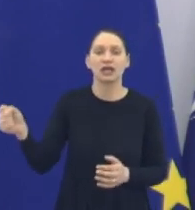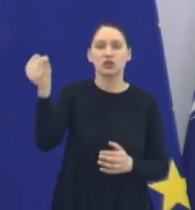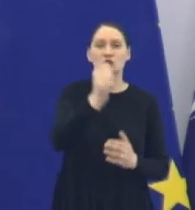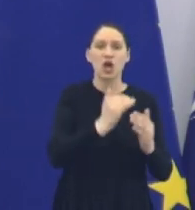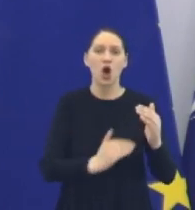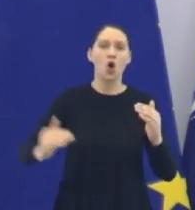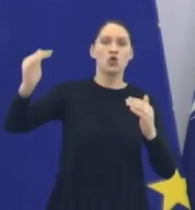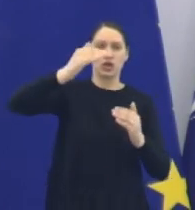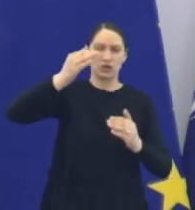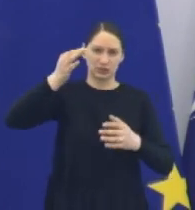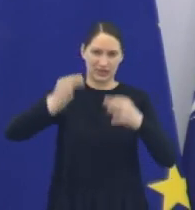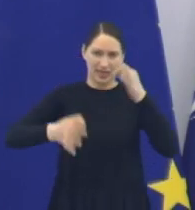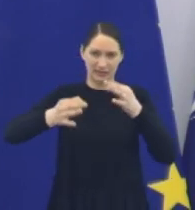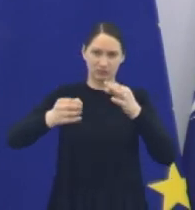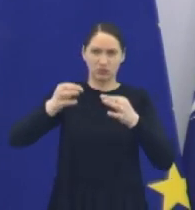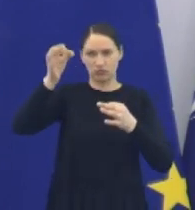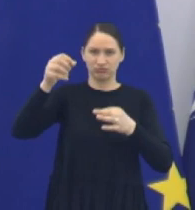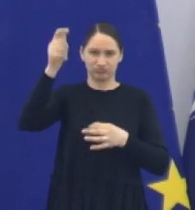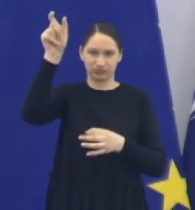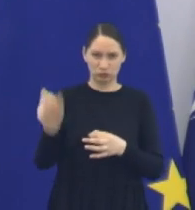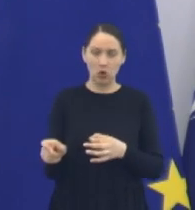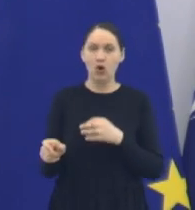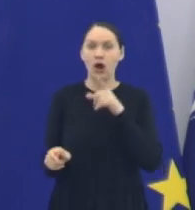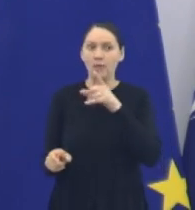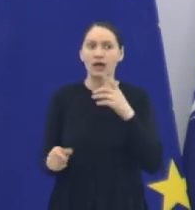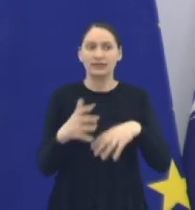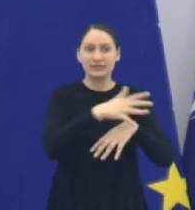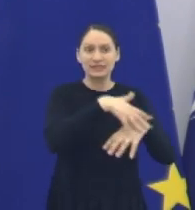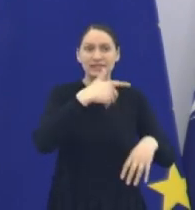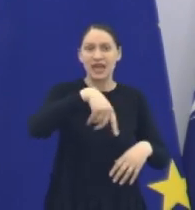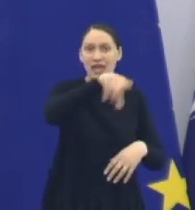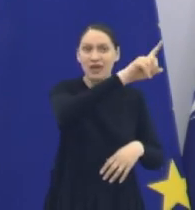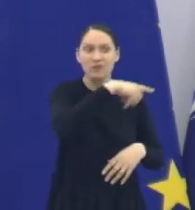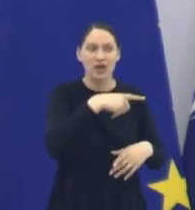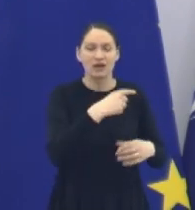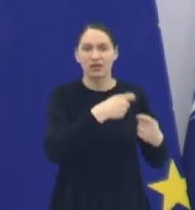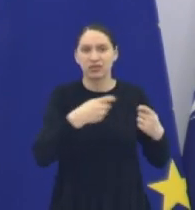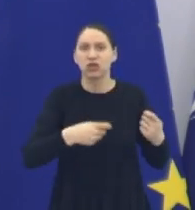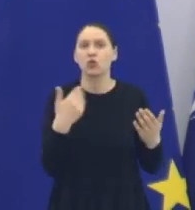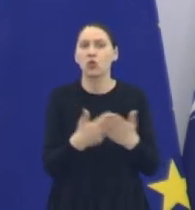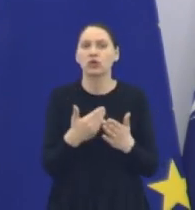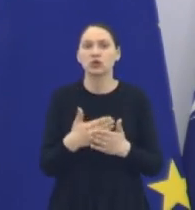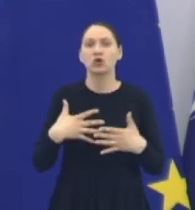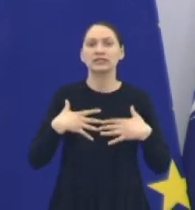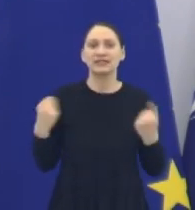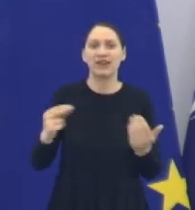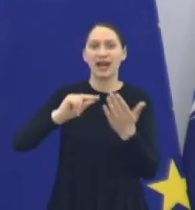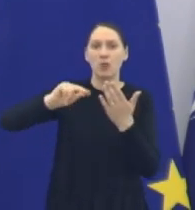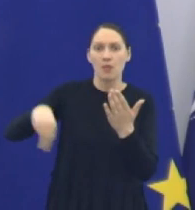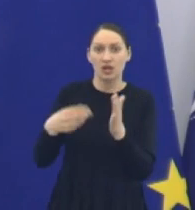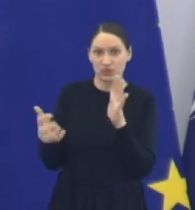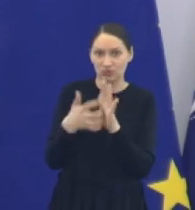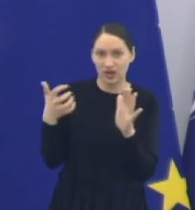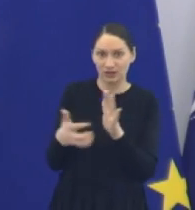įvyko kitokios procedūros. Esą pritrūko sveikatos pažymos. Kaip jūs vertinat tokias procedūras